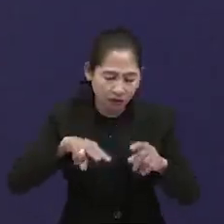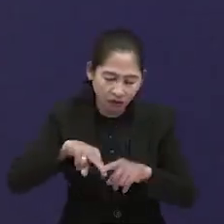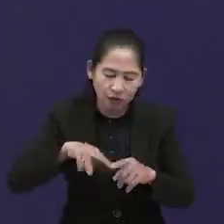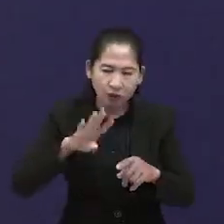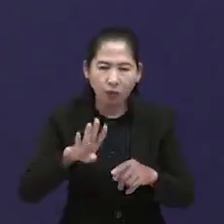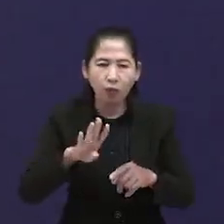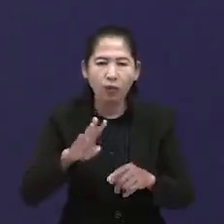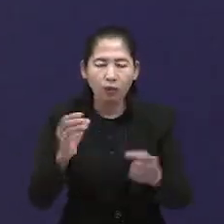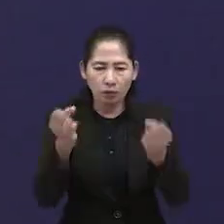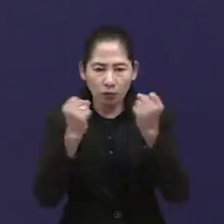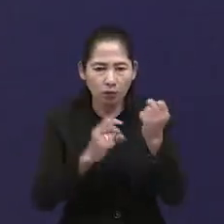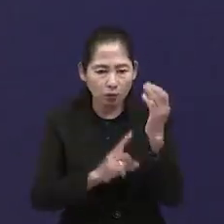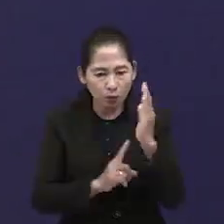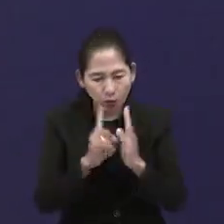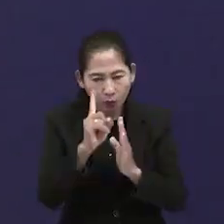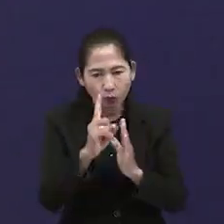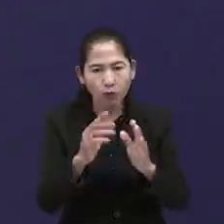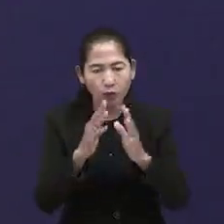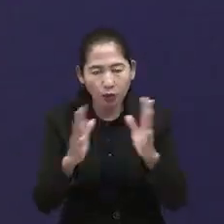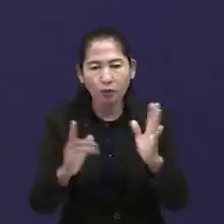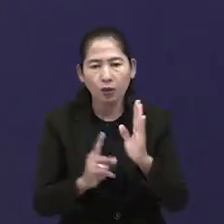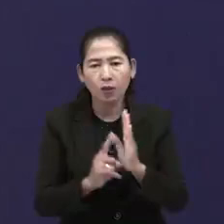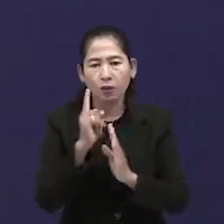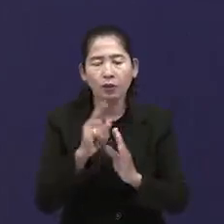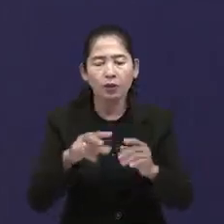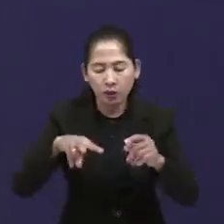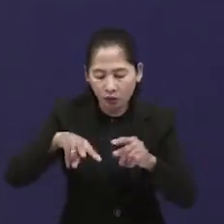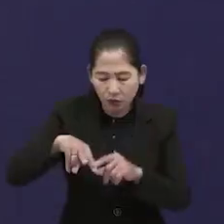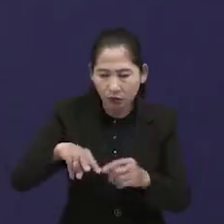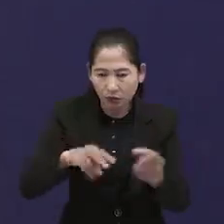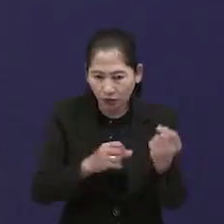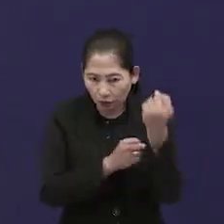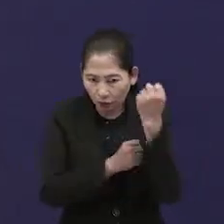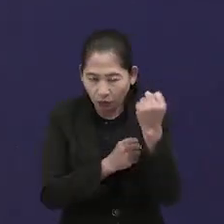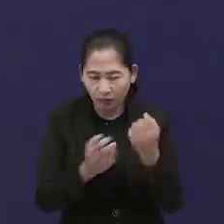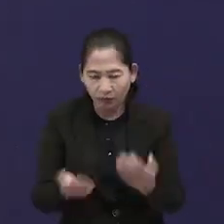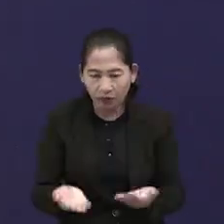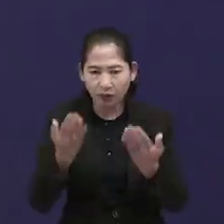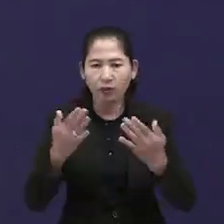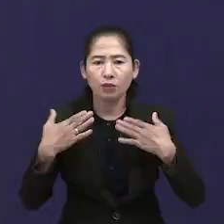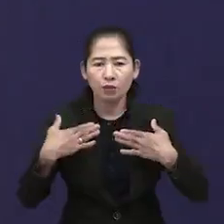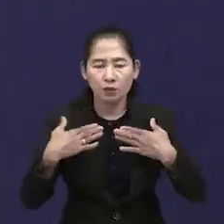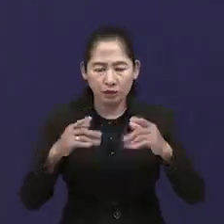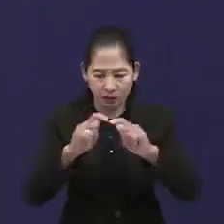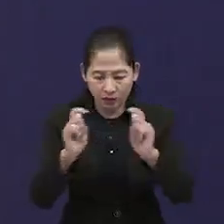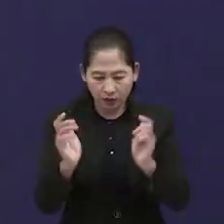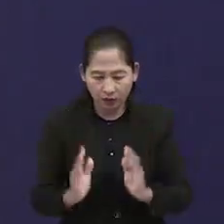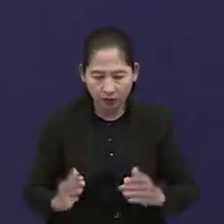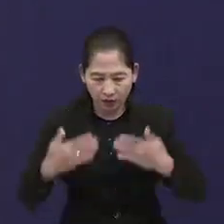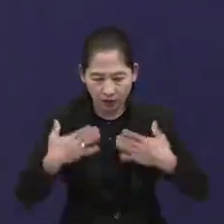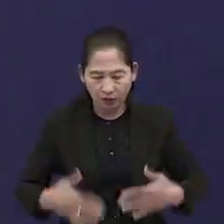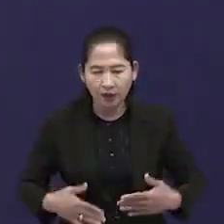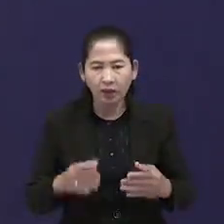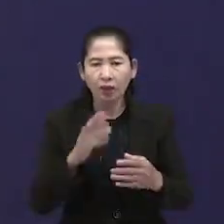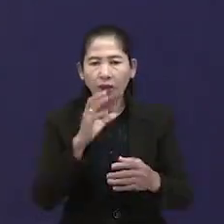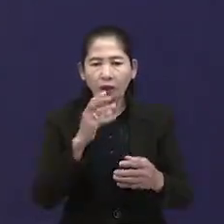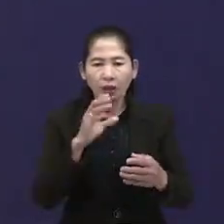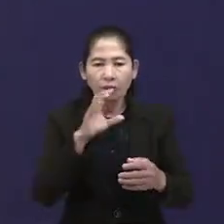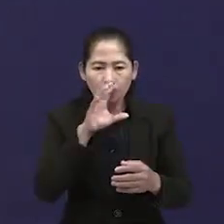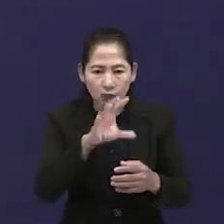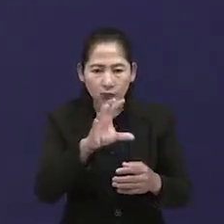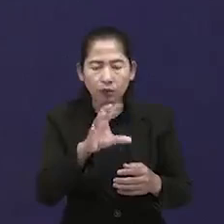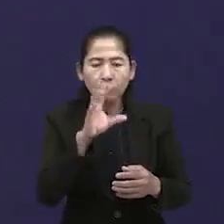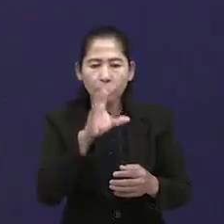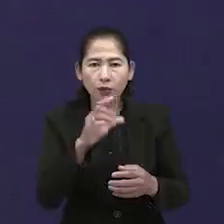ហើយសាវាមានមាត់ខ្ពស់ធំហើយខ្ពស់អញ្ចឹងជើងវាក៏មាំដែរដើម្បីទ្រទ្រង់រាងកាយវាណាកូនណាចាជ្រូកខ្ញុំស្រែកលឺសូអ៊ុប